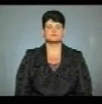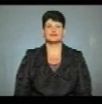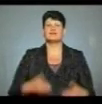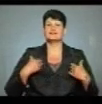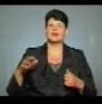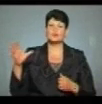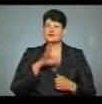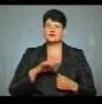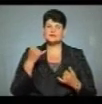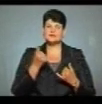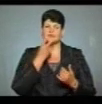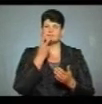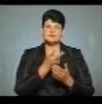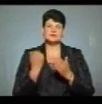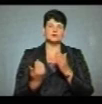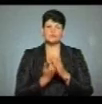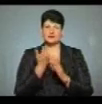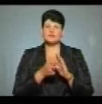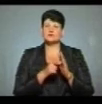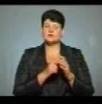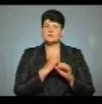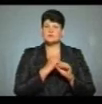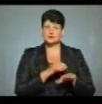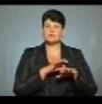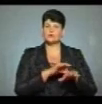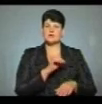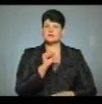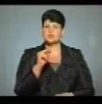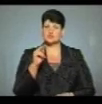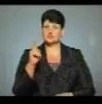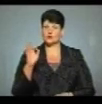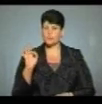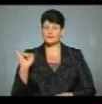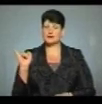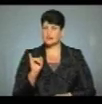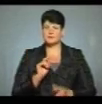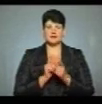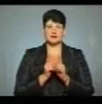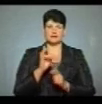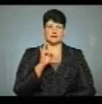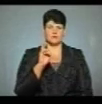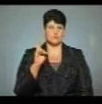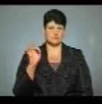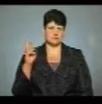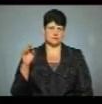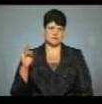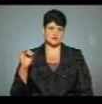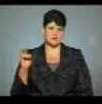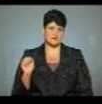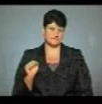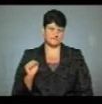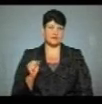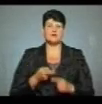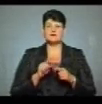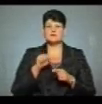Вітаю всіх, хто зараз з нами. Ви дивитесь новини. У студії для вас працюють ведуча Анастасія Чечко і сурдоперекладач Надія Коцовська. І у